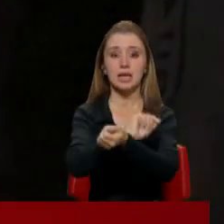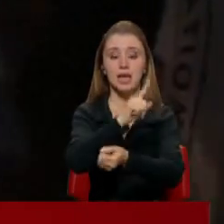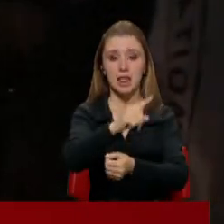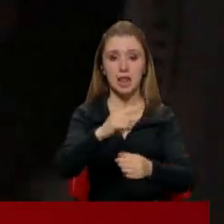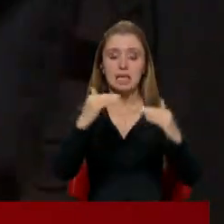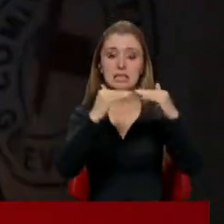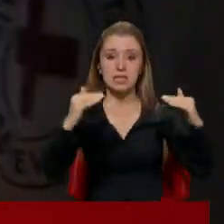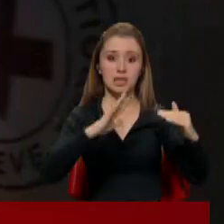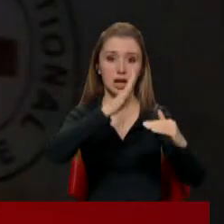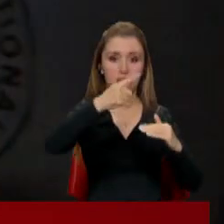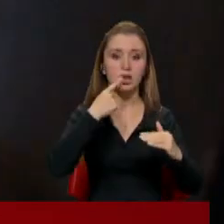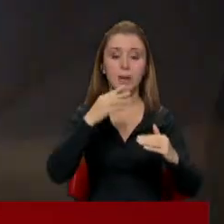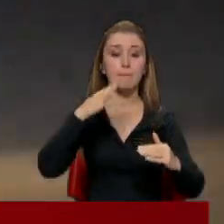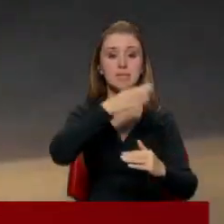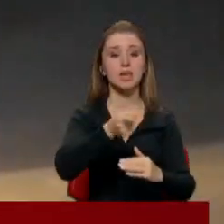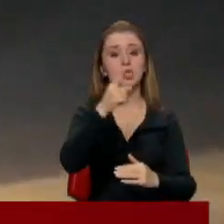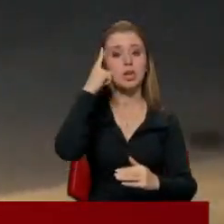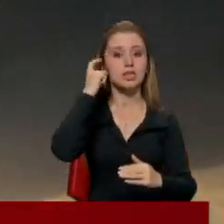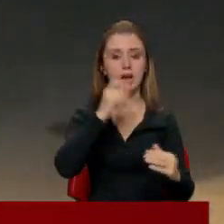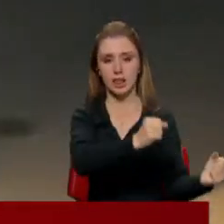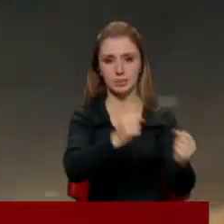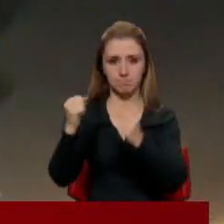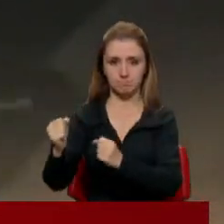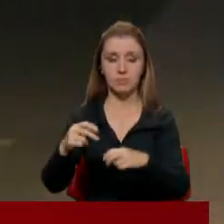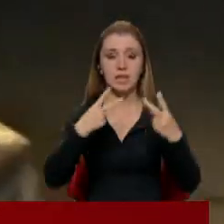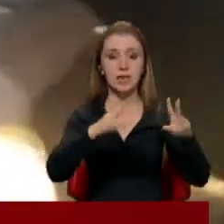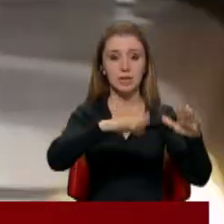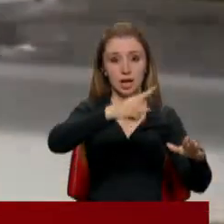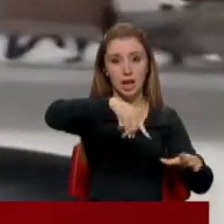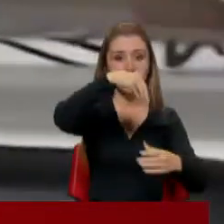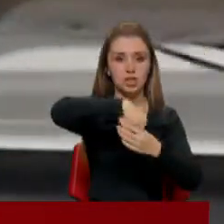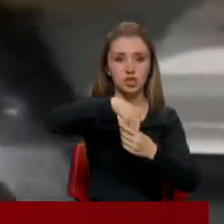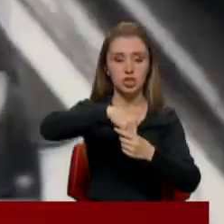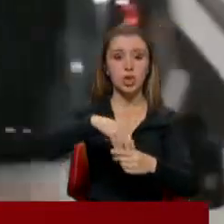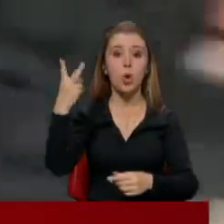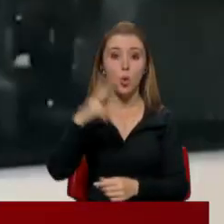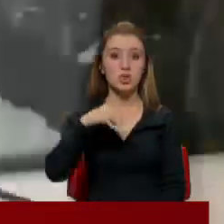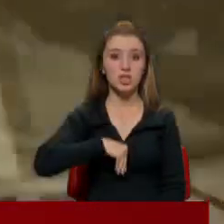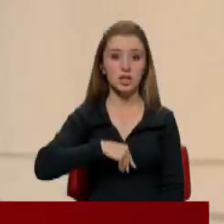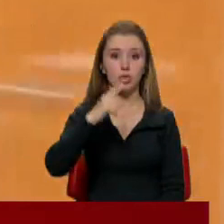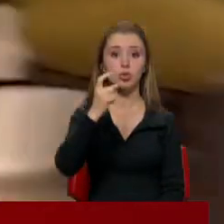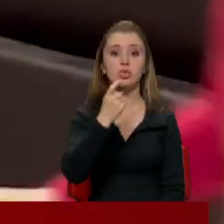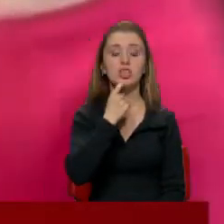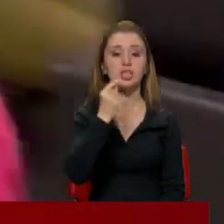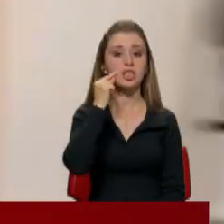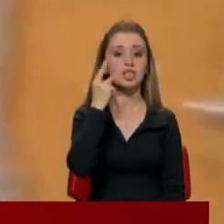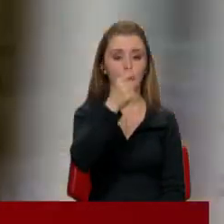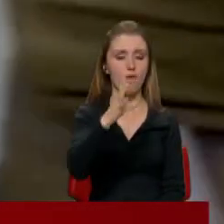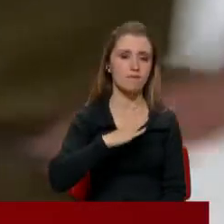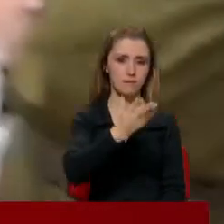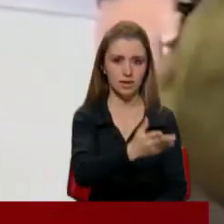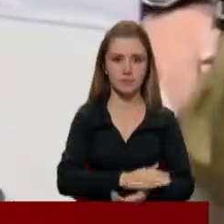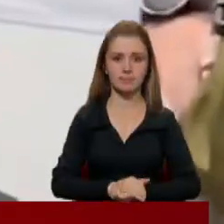sınır kapısından Mısır'a, daha sonra İsrail'e götürüldü. Serbest kalanlar arasında öldüğü sanılan 9 yaşındaki Emily Hunt da